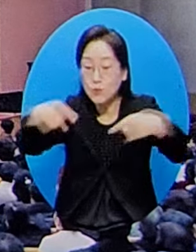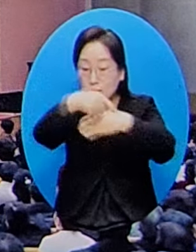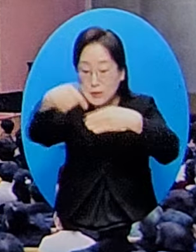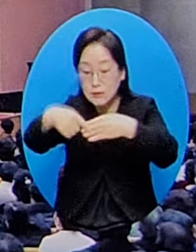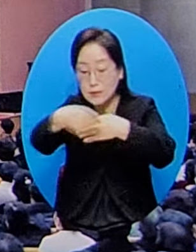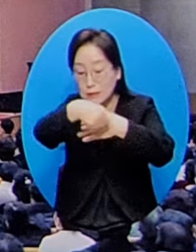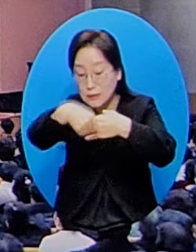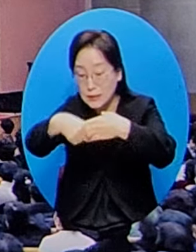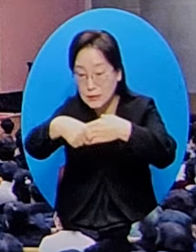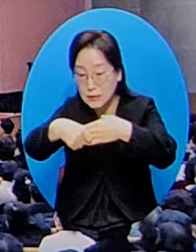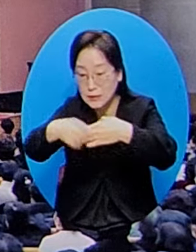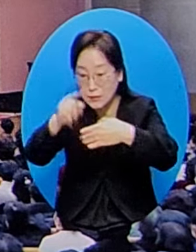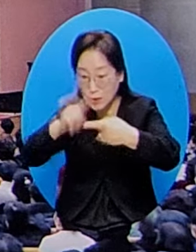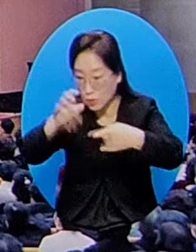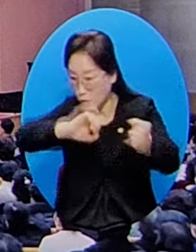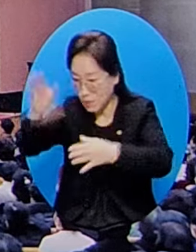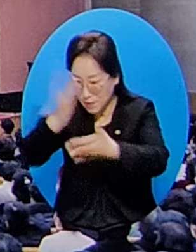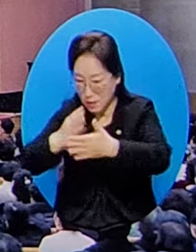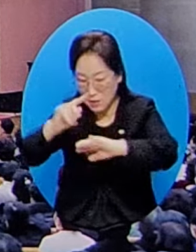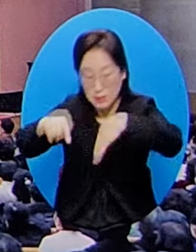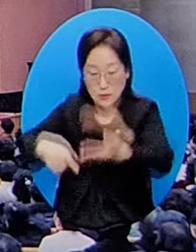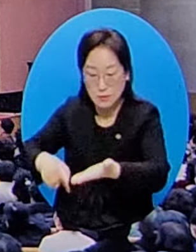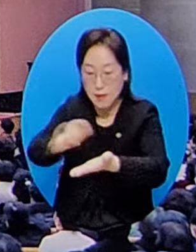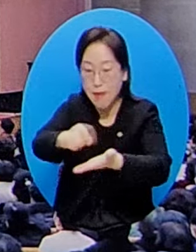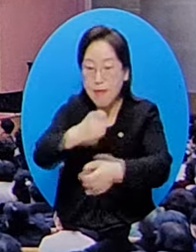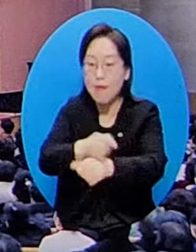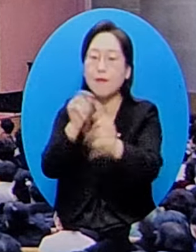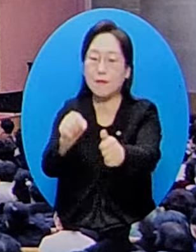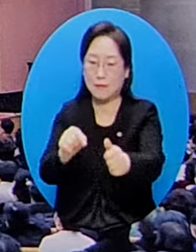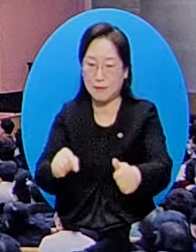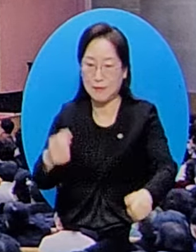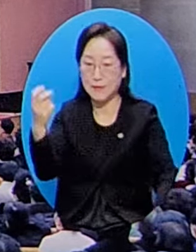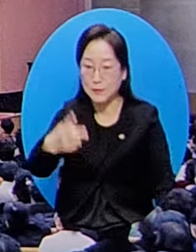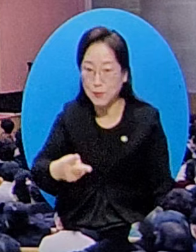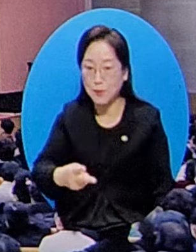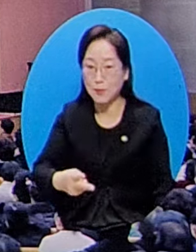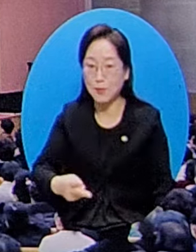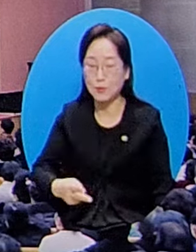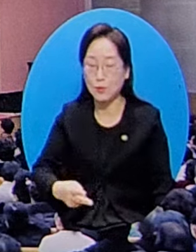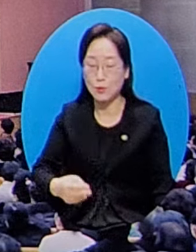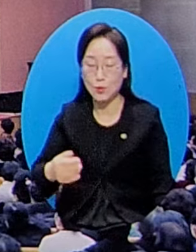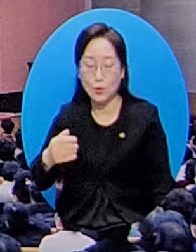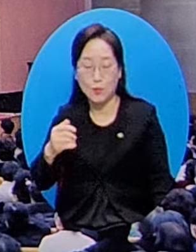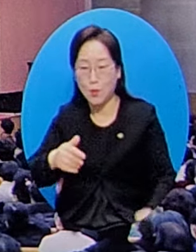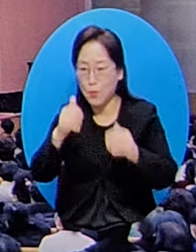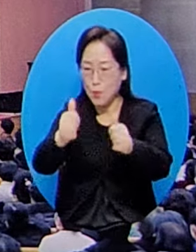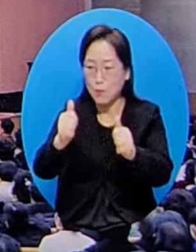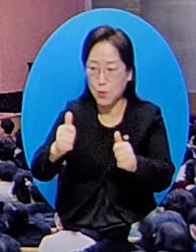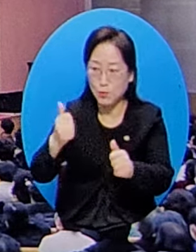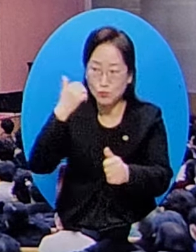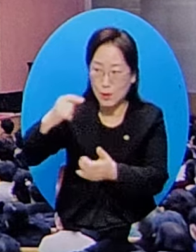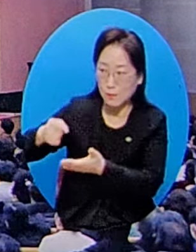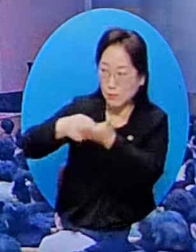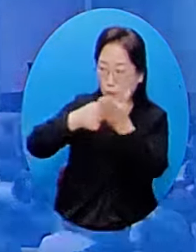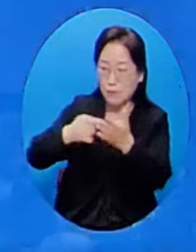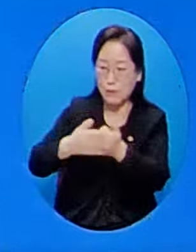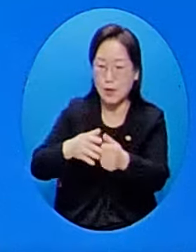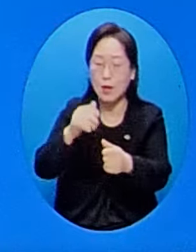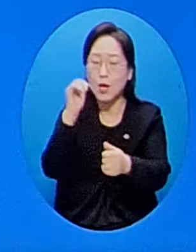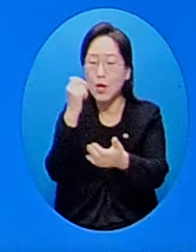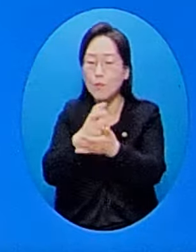항상 쓰게 하고요. 또 원찮게 소송에 휘말렸을 때는 변호사